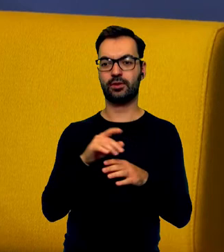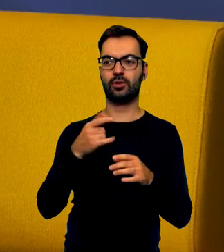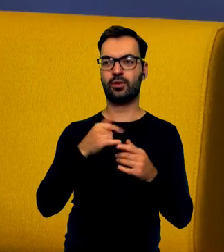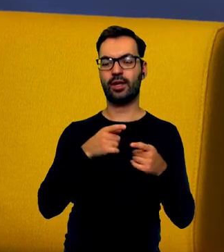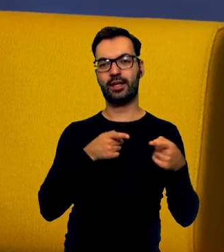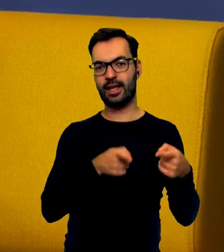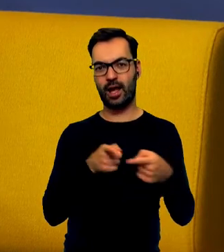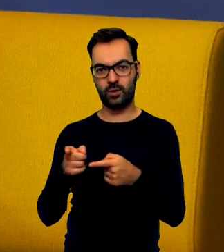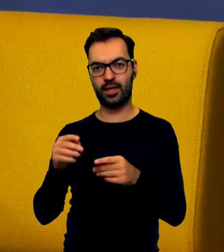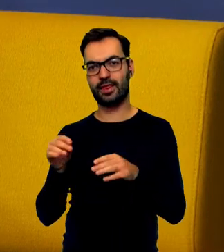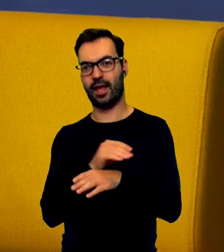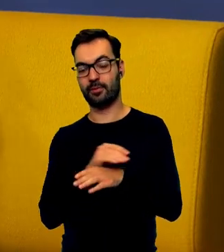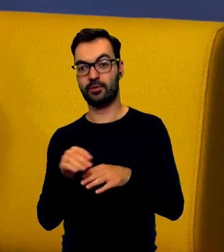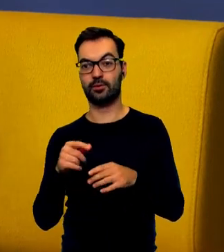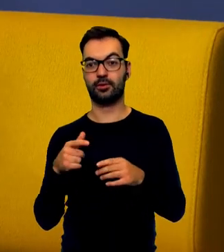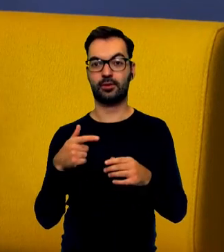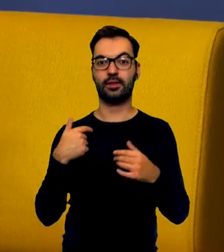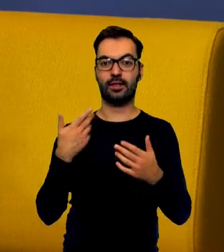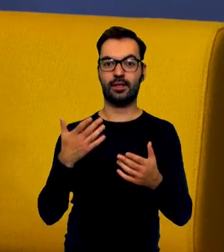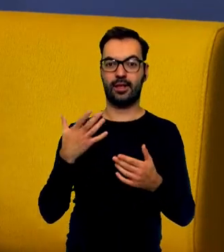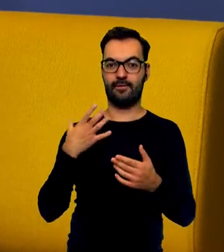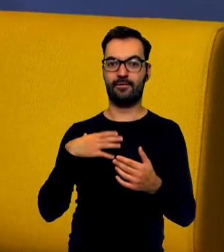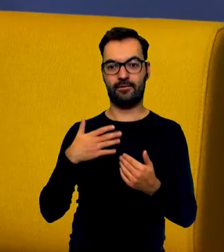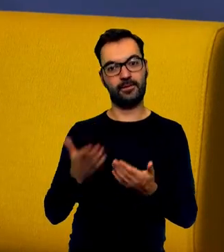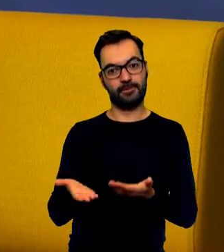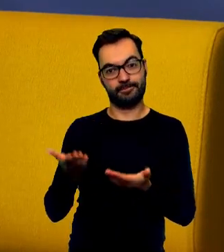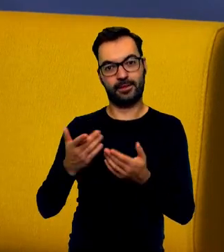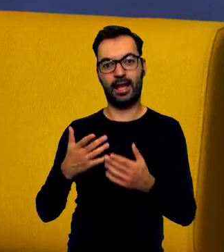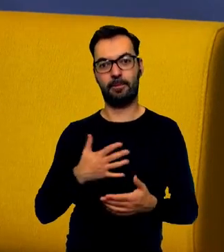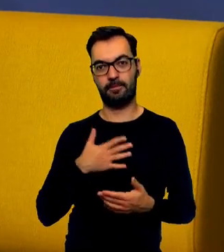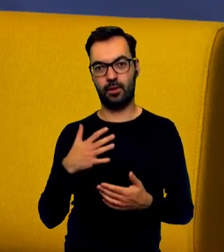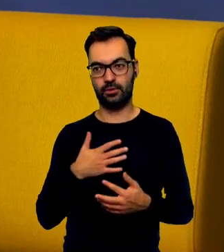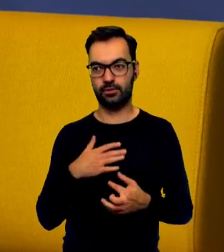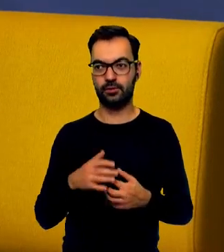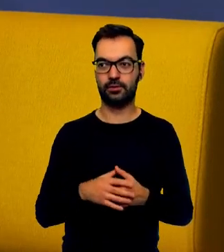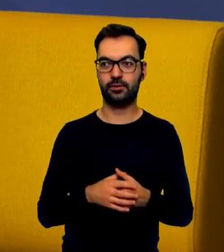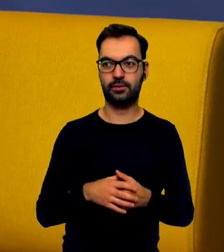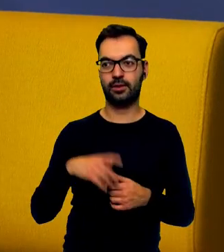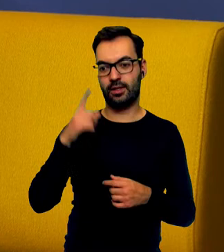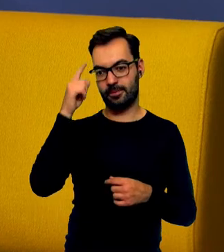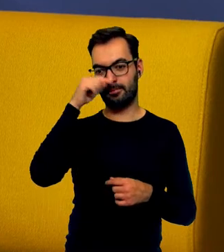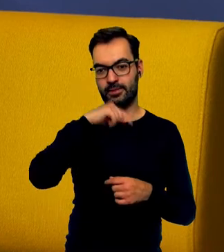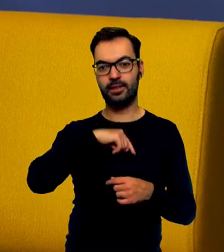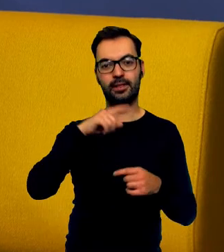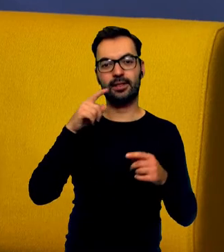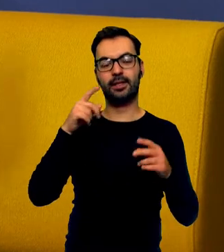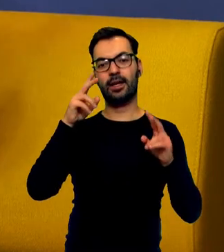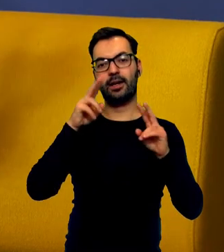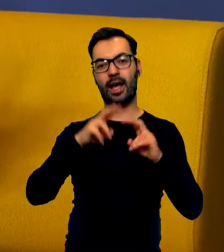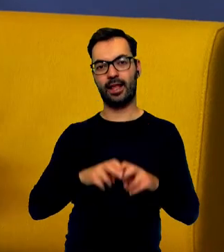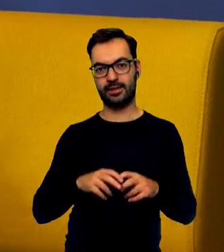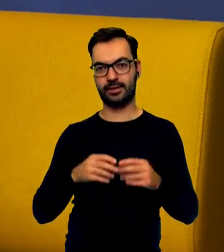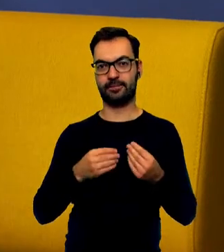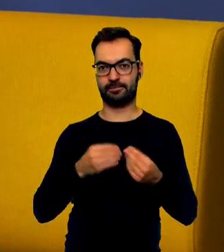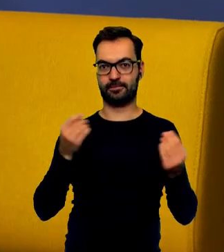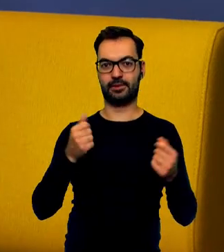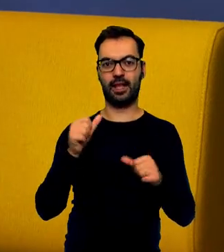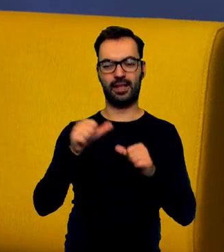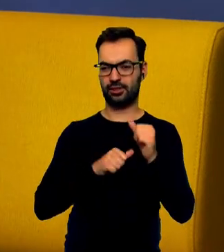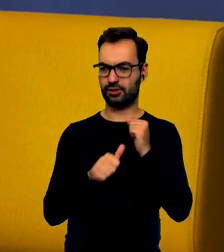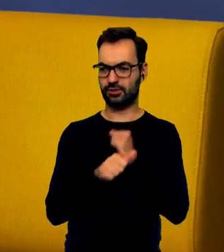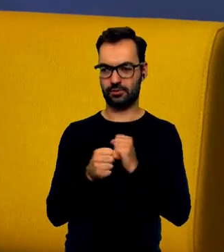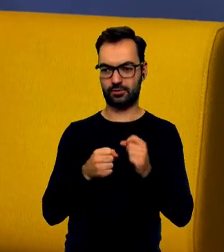różnych nurtach terapeutycznych, które dowartościowały emocje. To się jakoś tam z psychoanalizy wzięło, ale najmocniej rozwinęło w